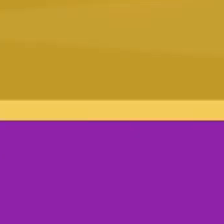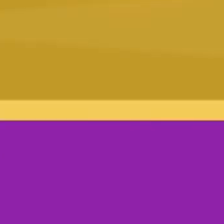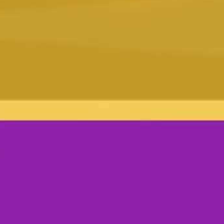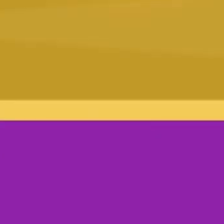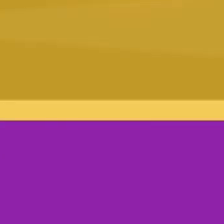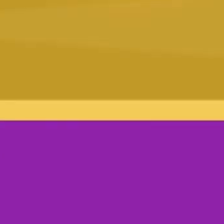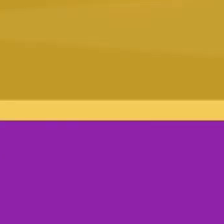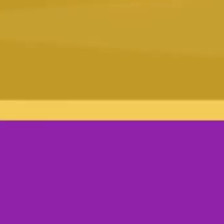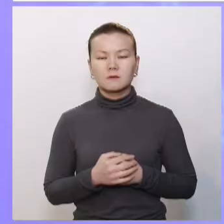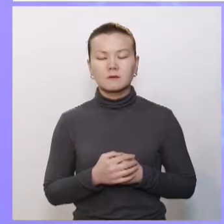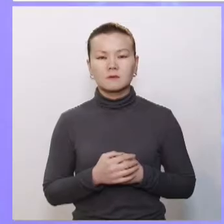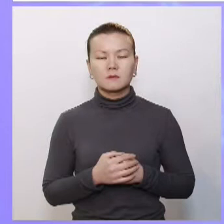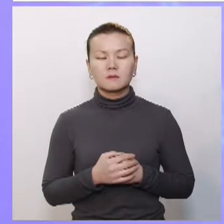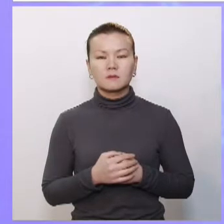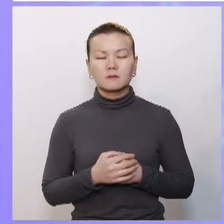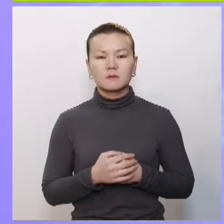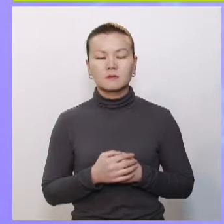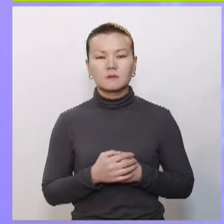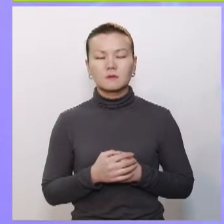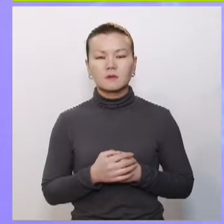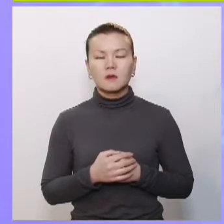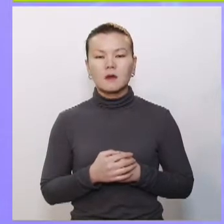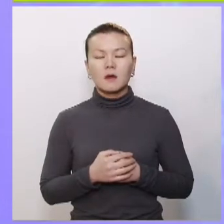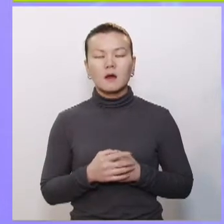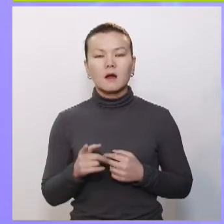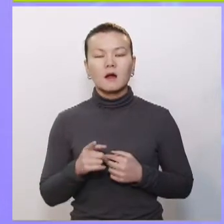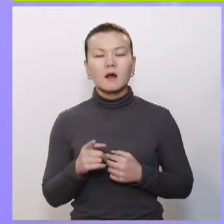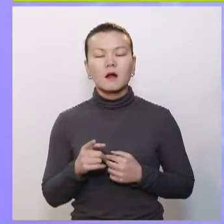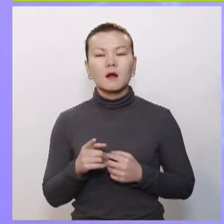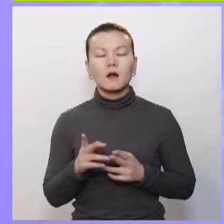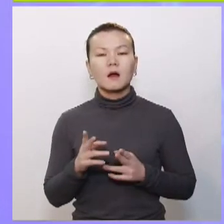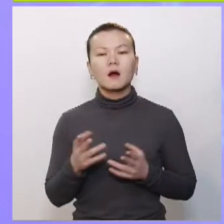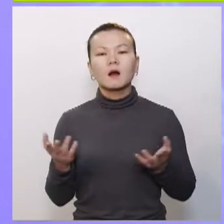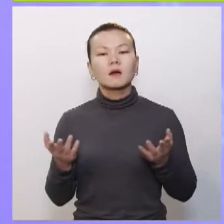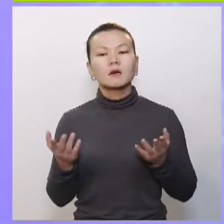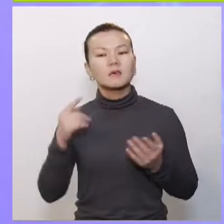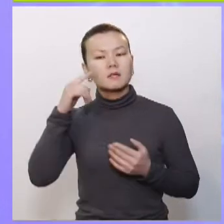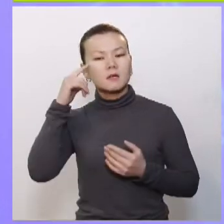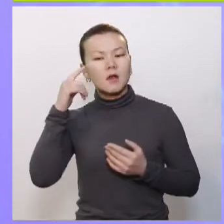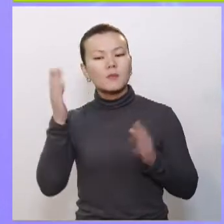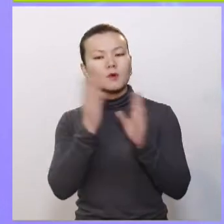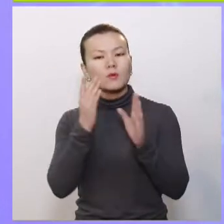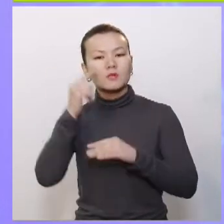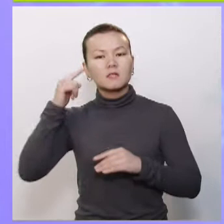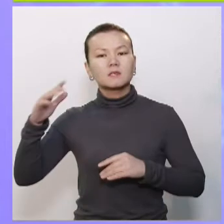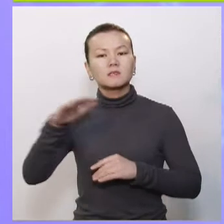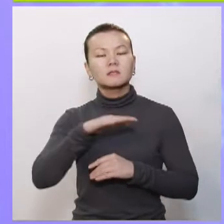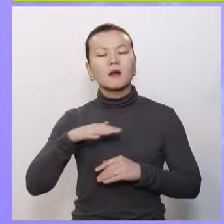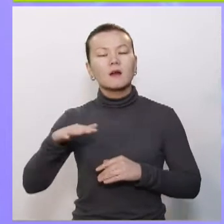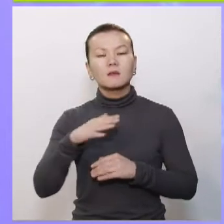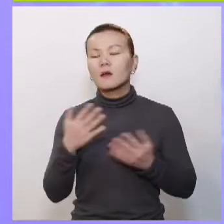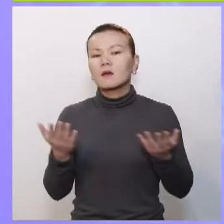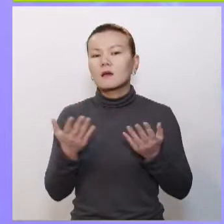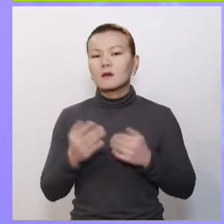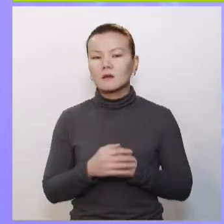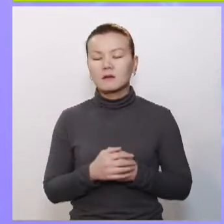Урок. Алгач, Кыргызстандын жаратылышы кандай? Кыргызстанда эмнелер бар экенин